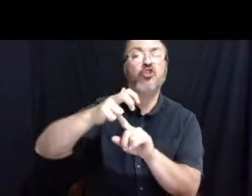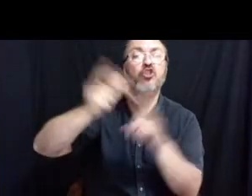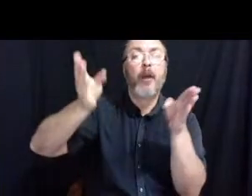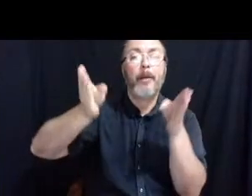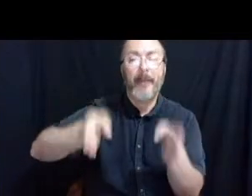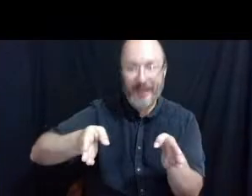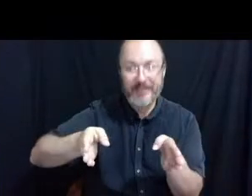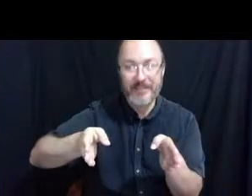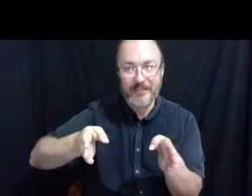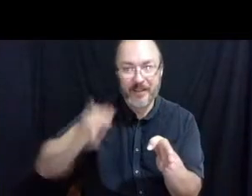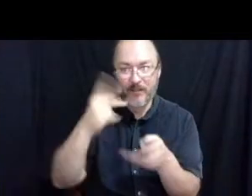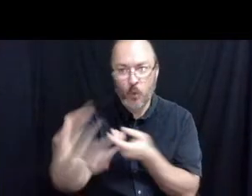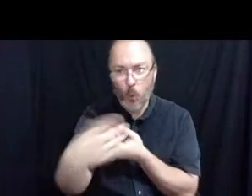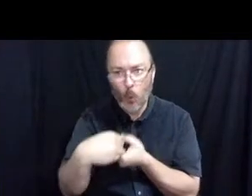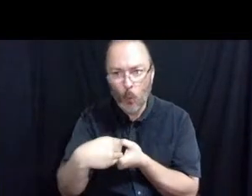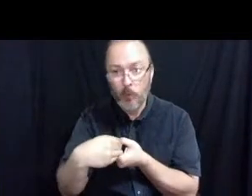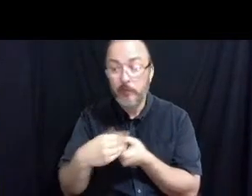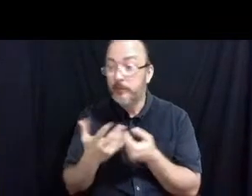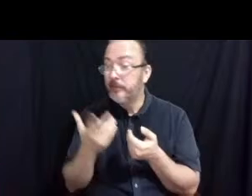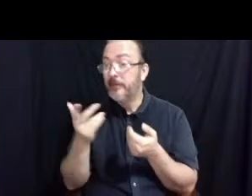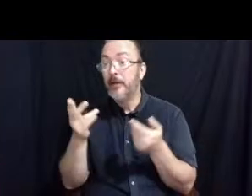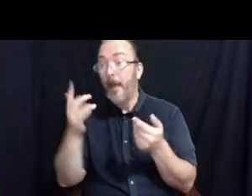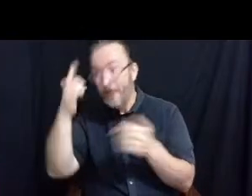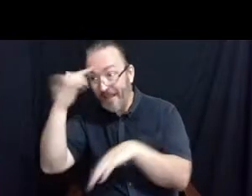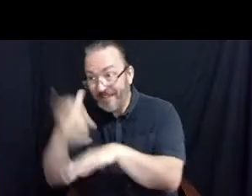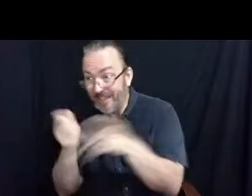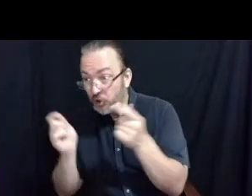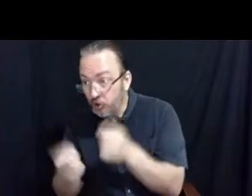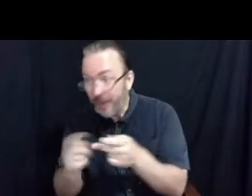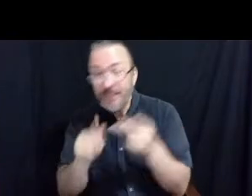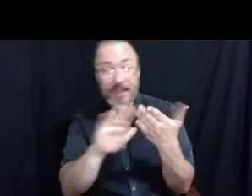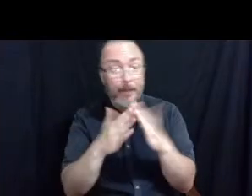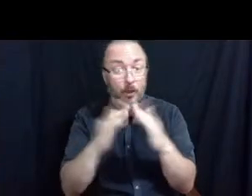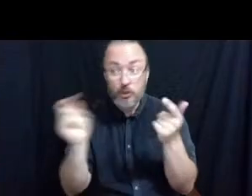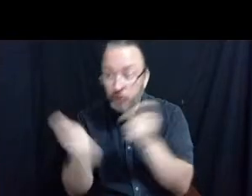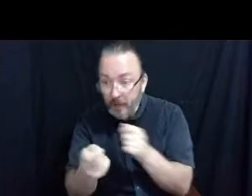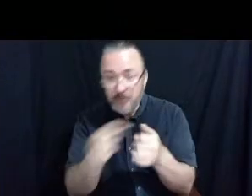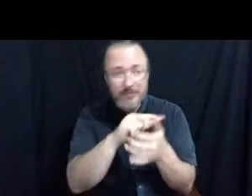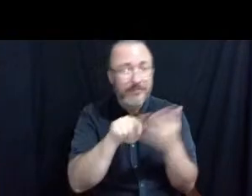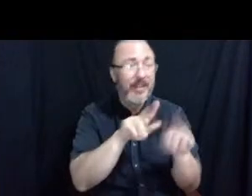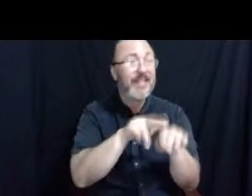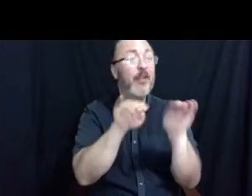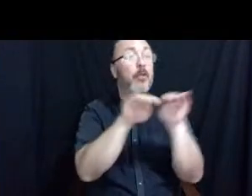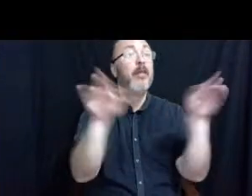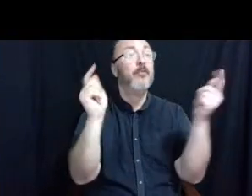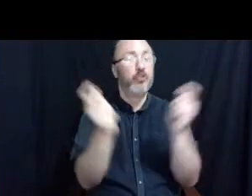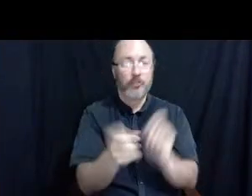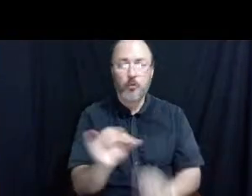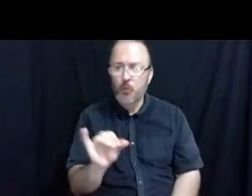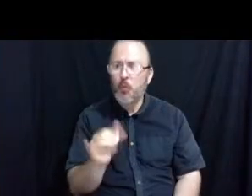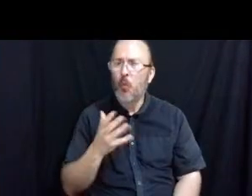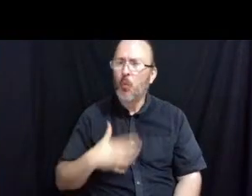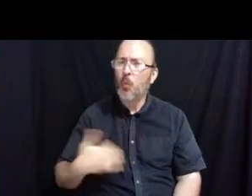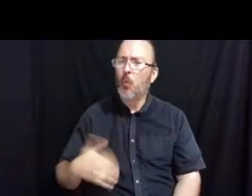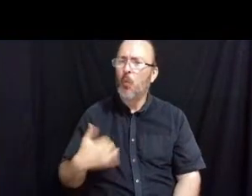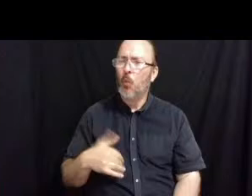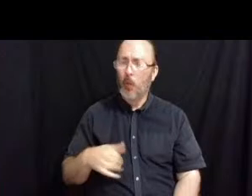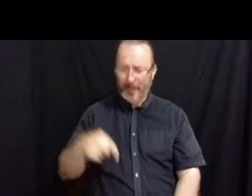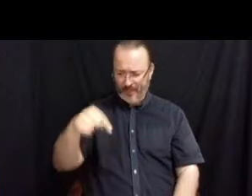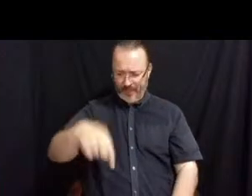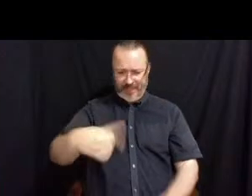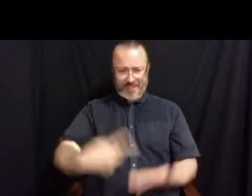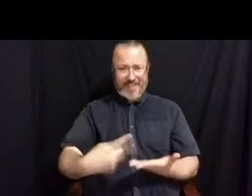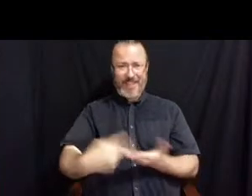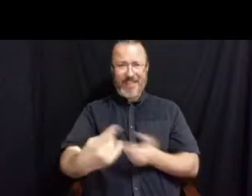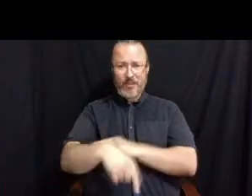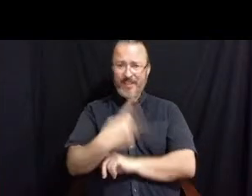pour transformer les états d'esprit dans les écoles et les communautés au niveau national. La discussion d'aujourd'hui, ce n'est que le début d'un